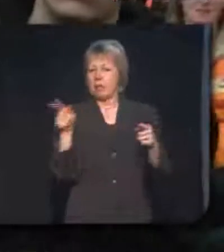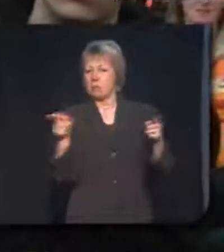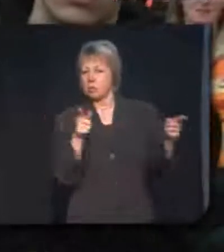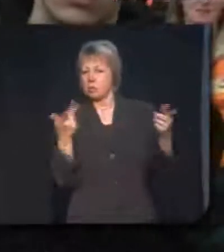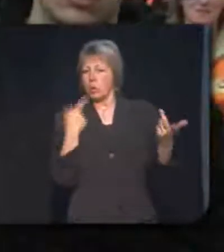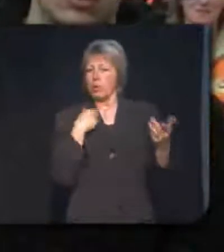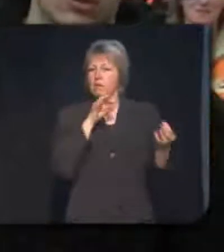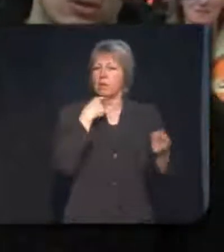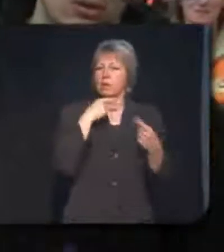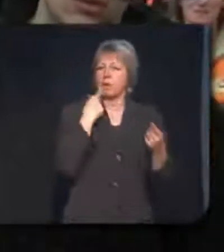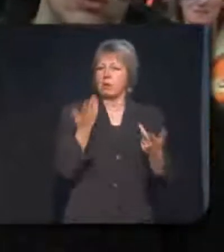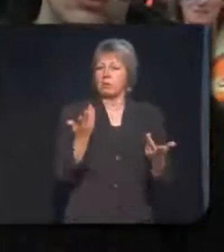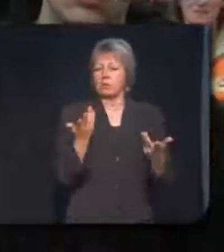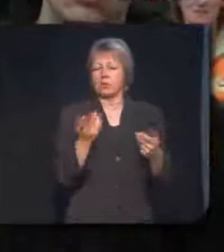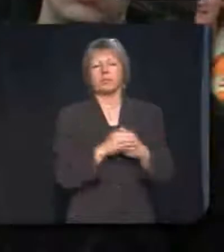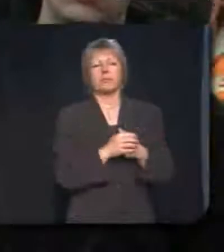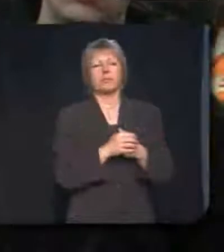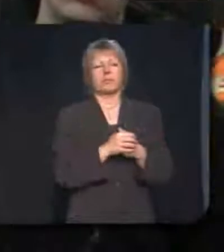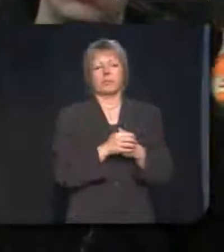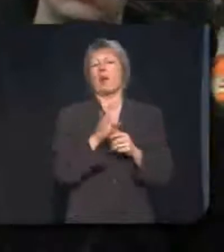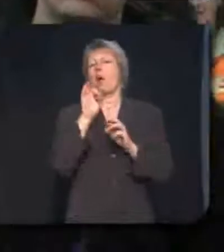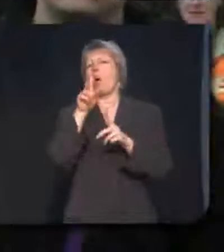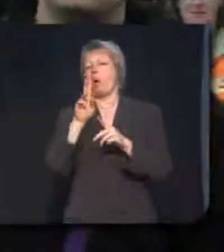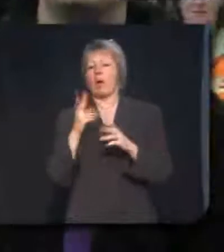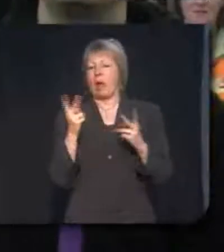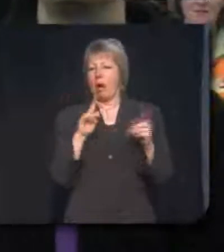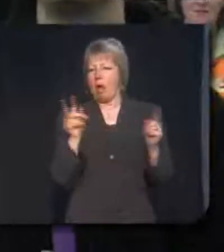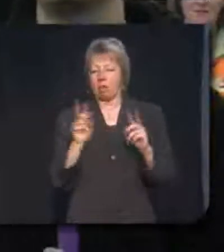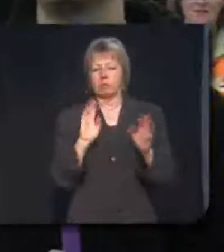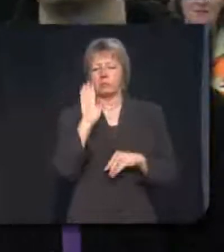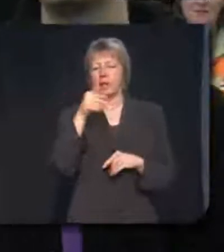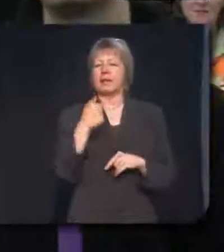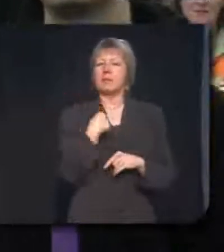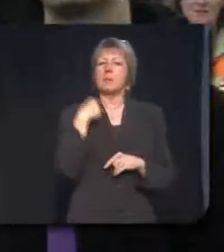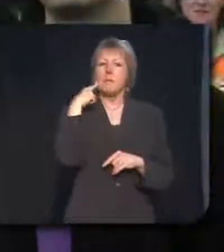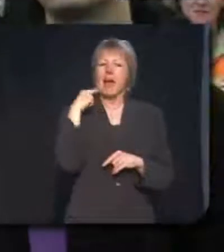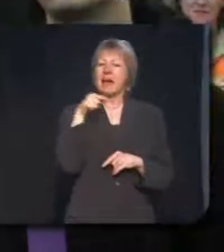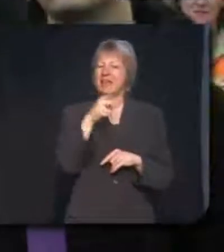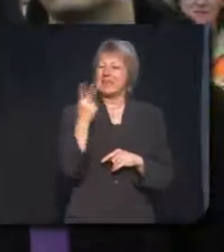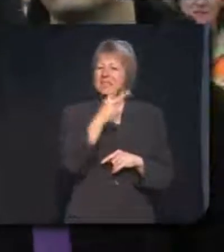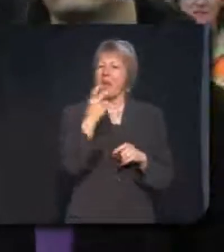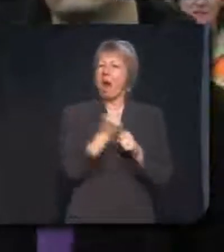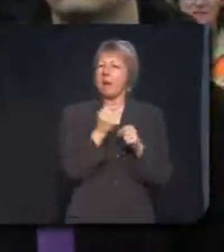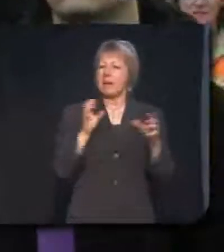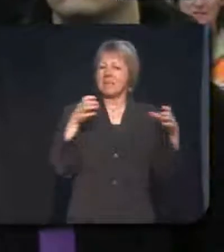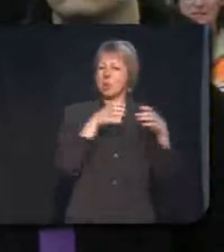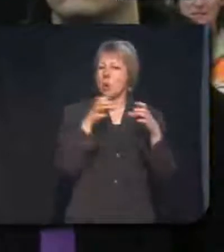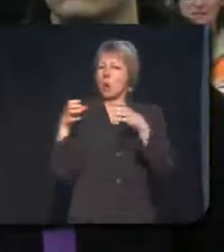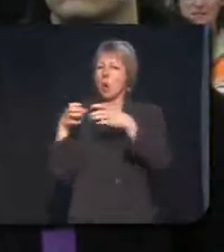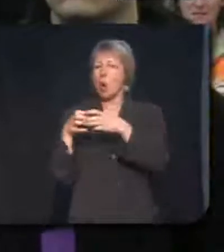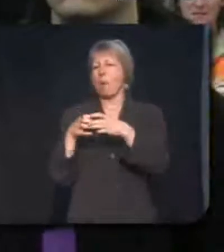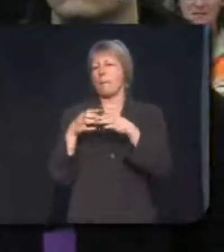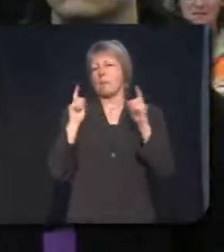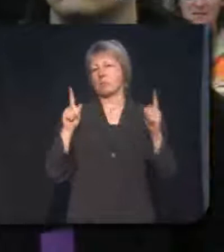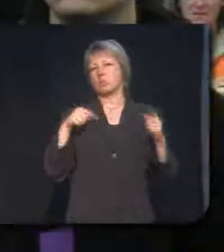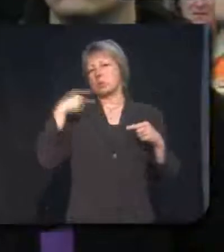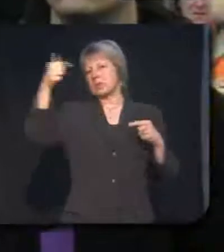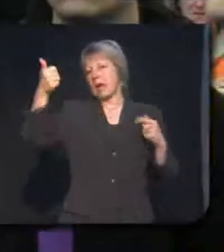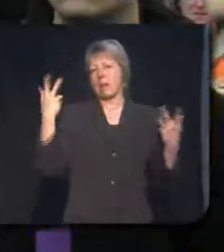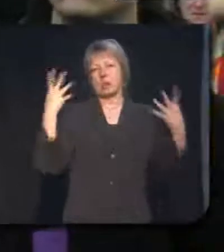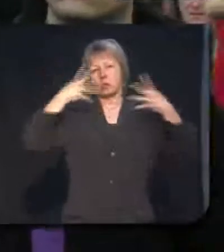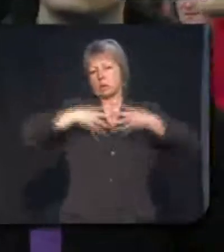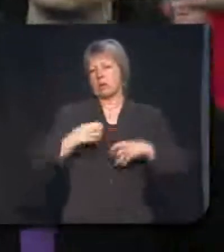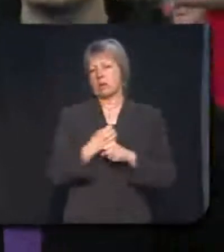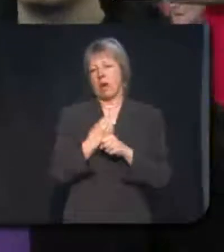ich spreche dafür dass diese beiden Arbeitsgruppen irgendwann mal zusammenarbeiten wir haben hier in der Partei einen Krieg zwischen zwei Arbeitsgruppen